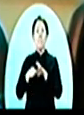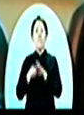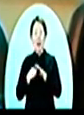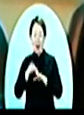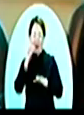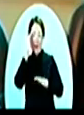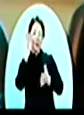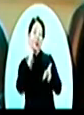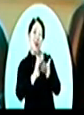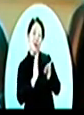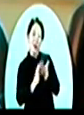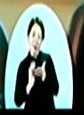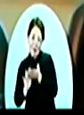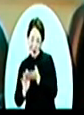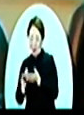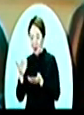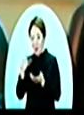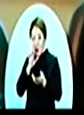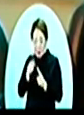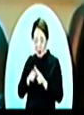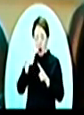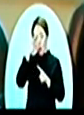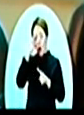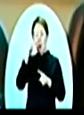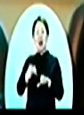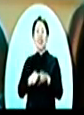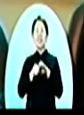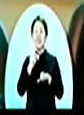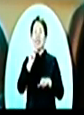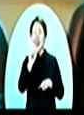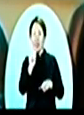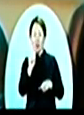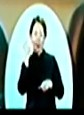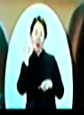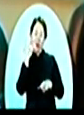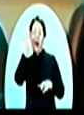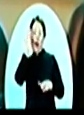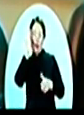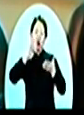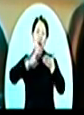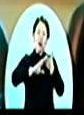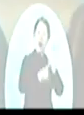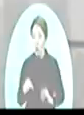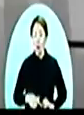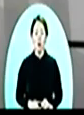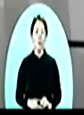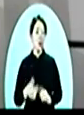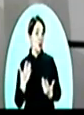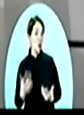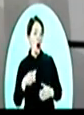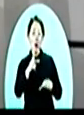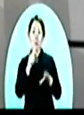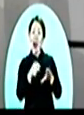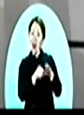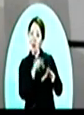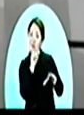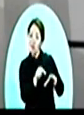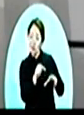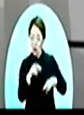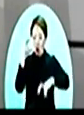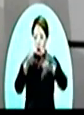экспорт, Монголын махны чанар, махны тухай гадаадд сурчлагаа хүчтэй нэвтэрсэн. За мөн одоо